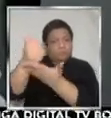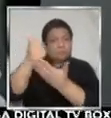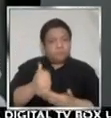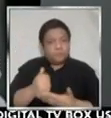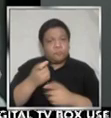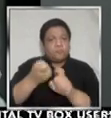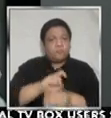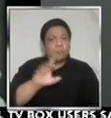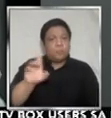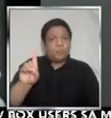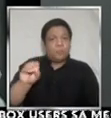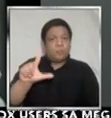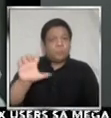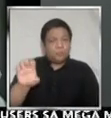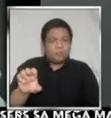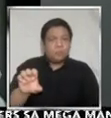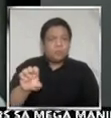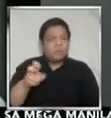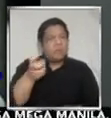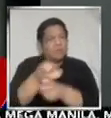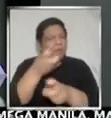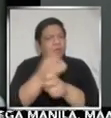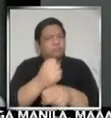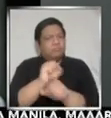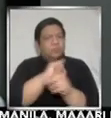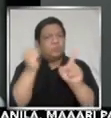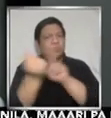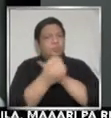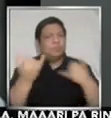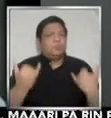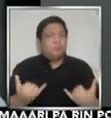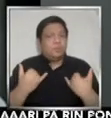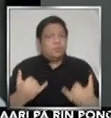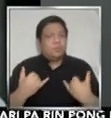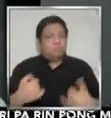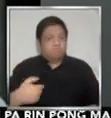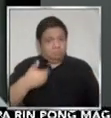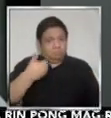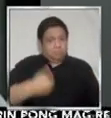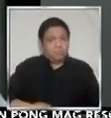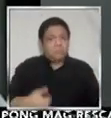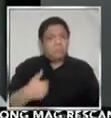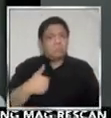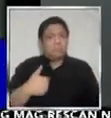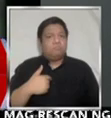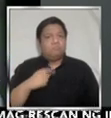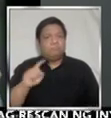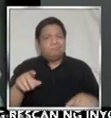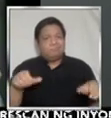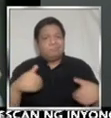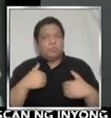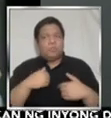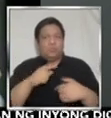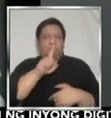dapat sa dole. Napakahirap ng sitwasyon po namin ngayon. Ako po bilang isang breadwinner ng aming pamilya,